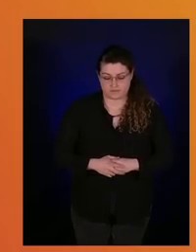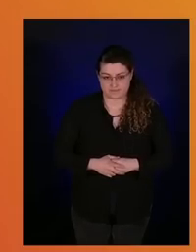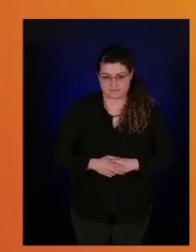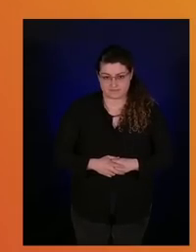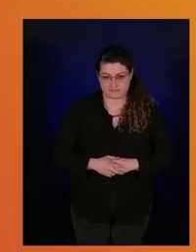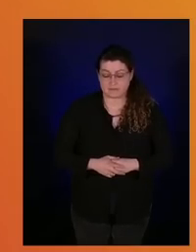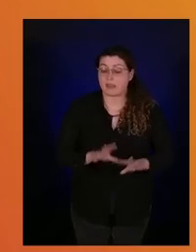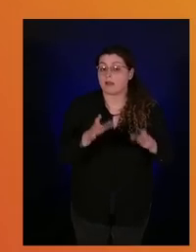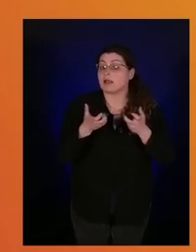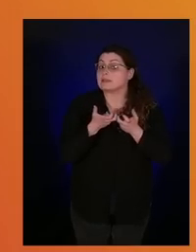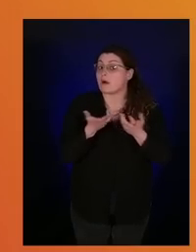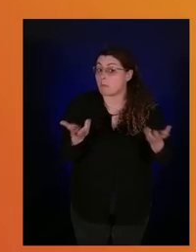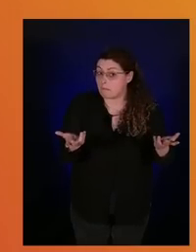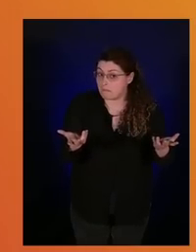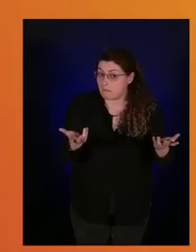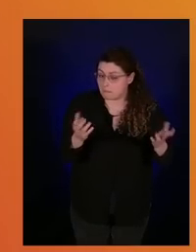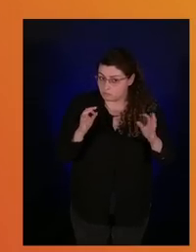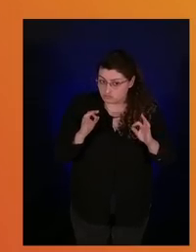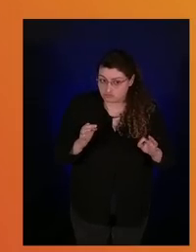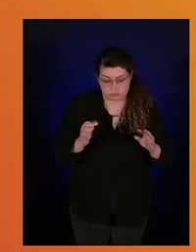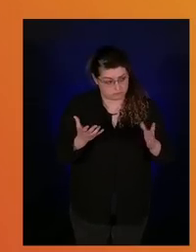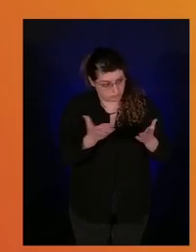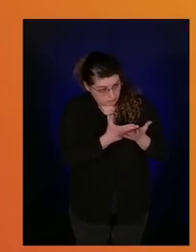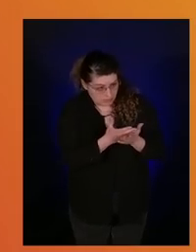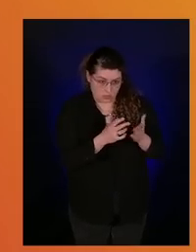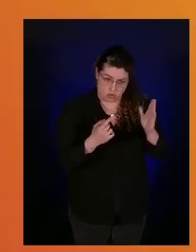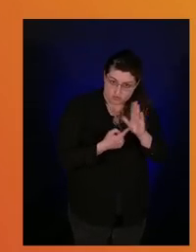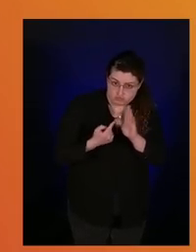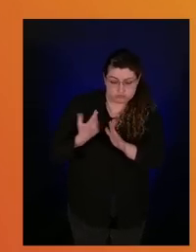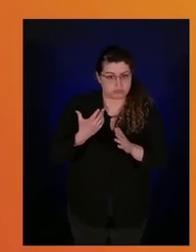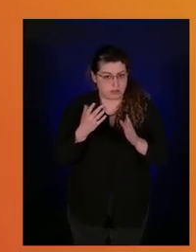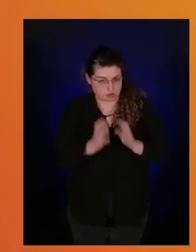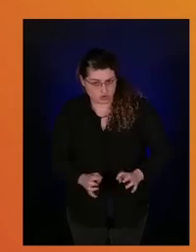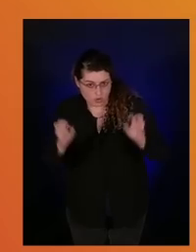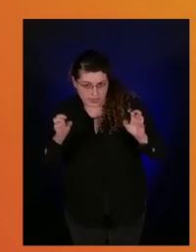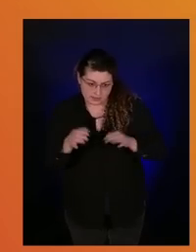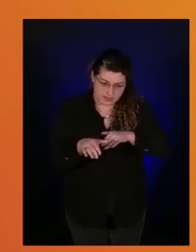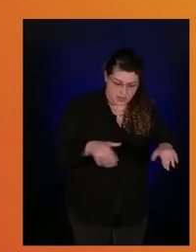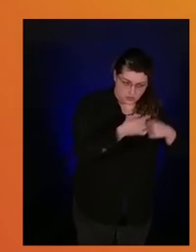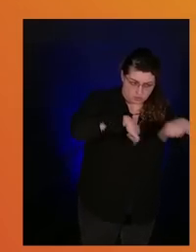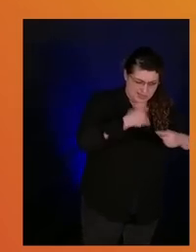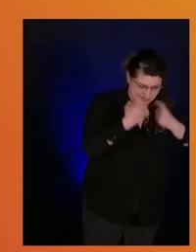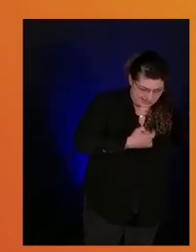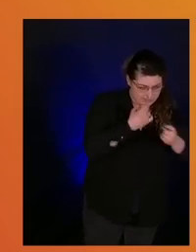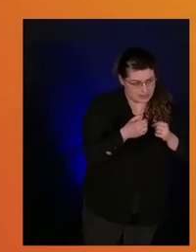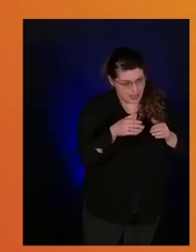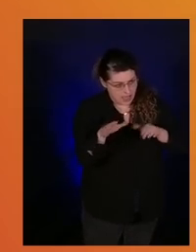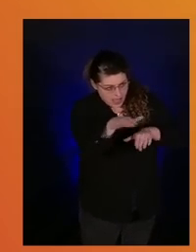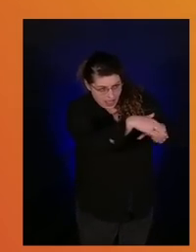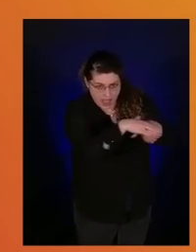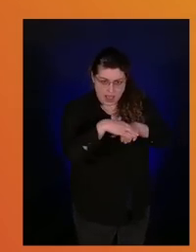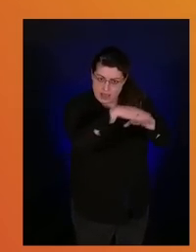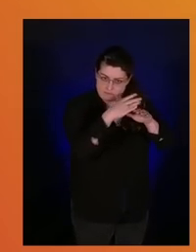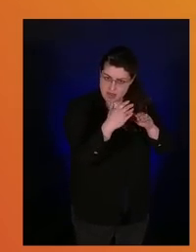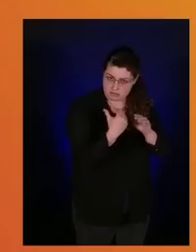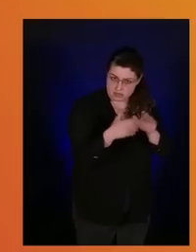À titre d'exemple, dans le cadre de la préparation de chaque nouveau congrès, lorsque le comité de gestion doit se charger de lancer un appel à candidature et présenter la